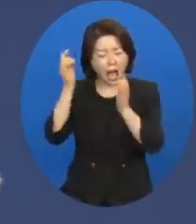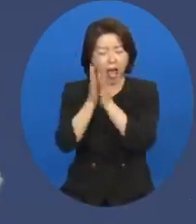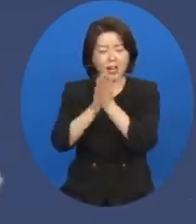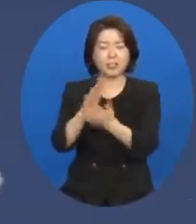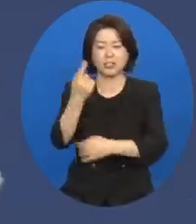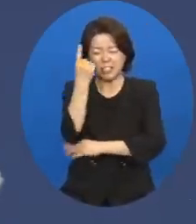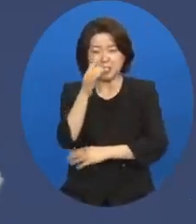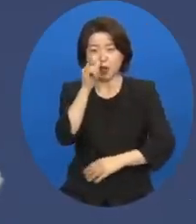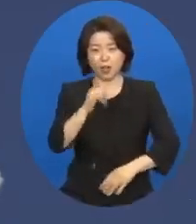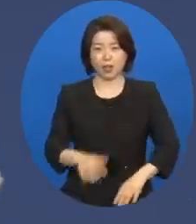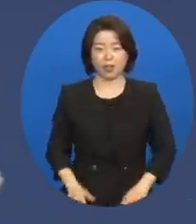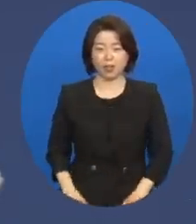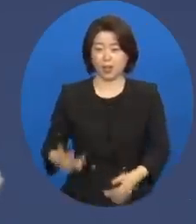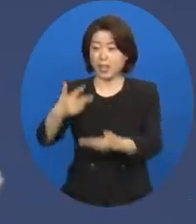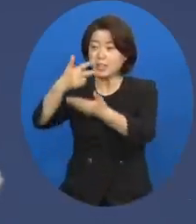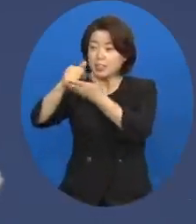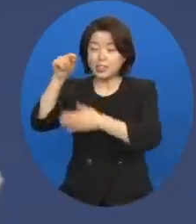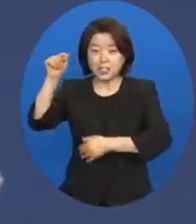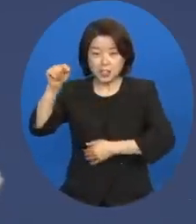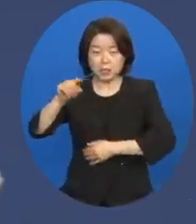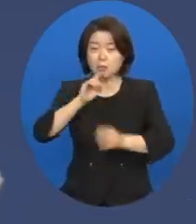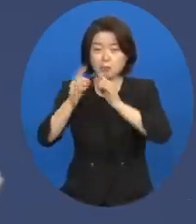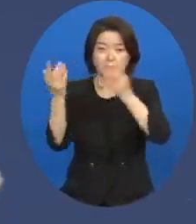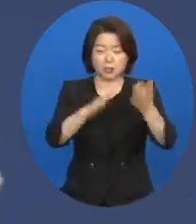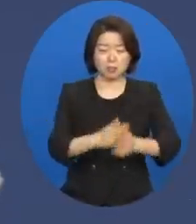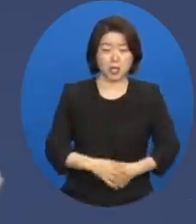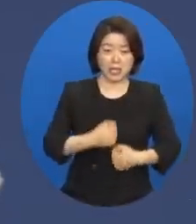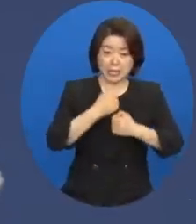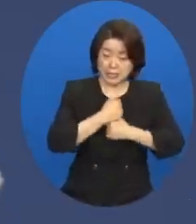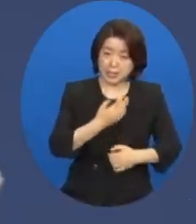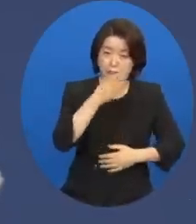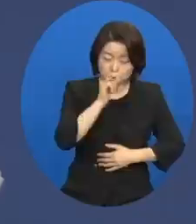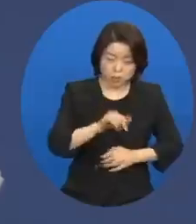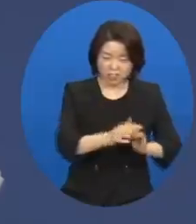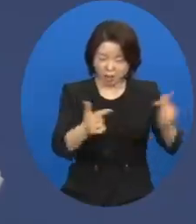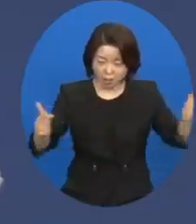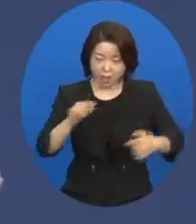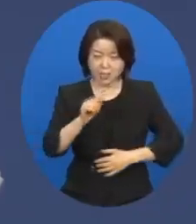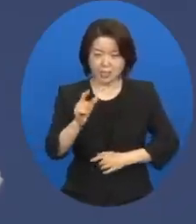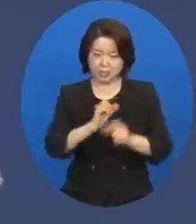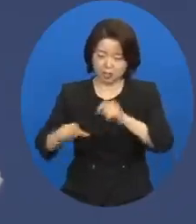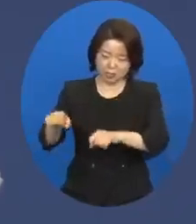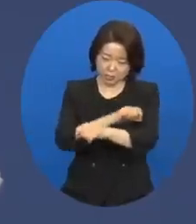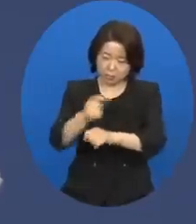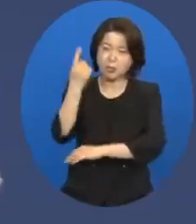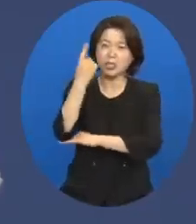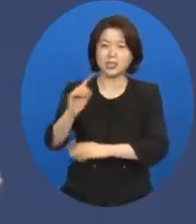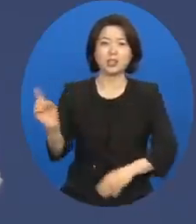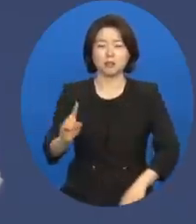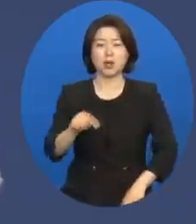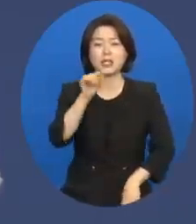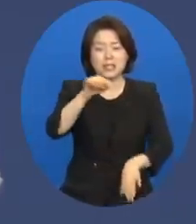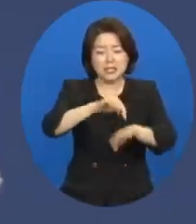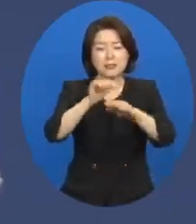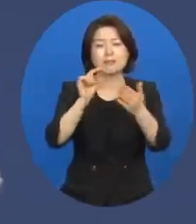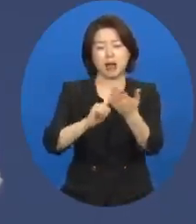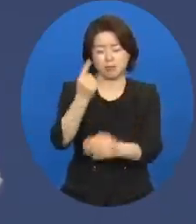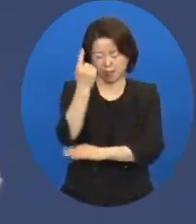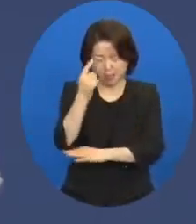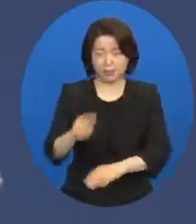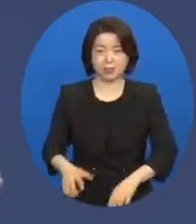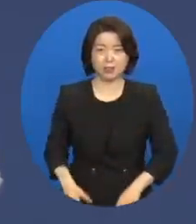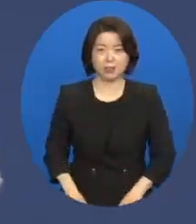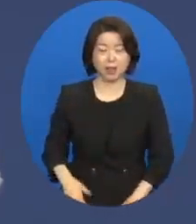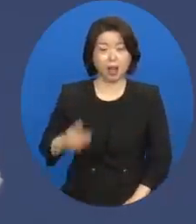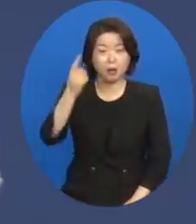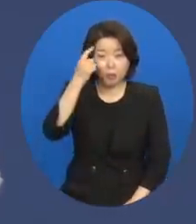말씀하세요. 지킬 만한 모든 것 중에 너가 더욱 지켜야 될 게 있다. 네 마음을 지켜라.